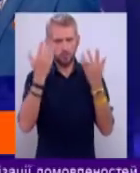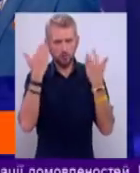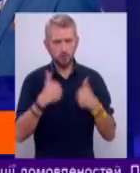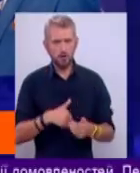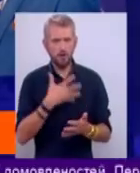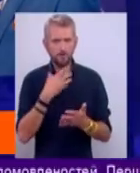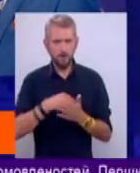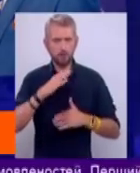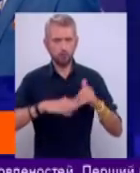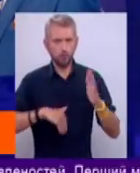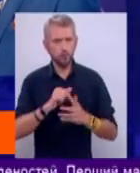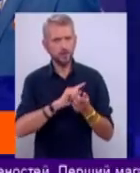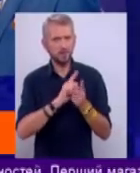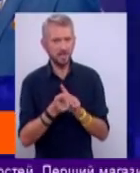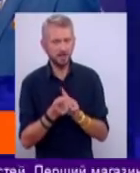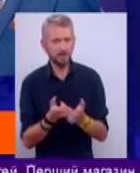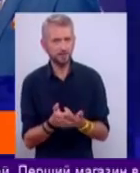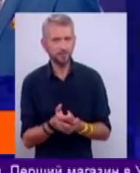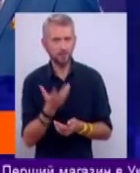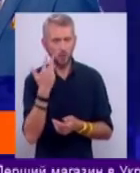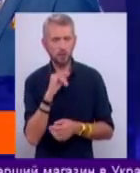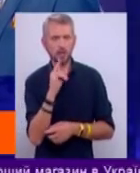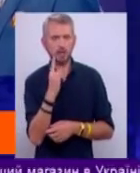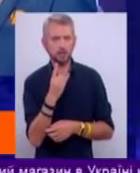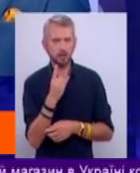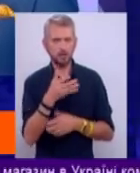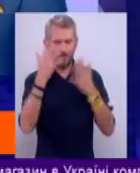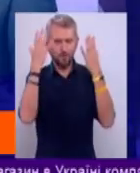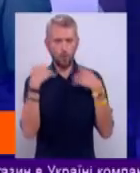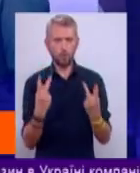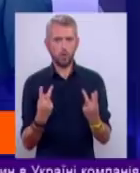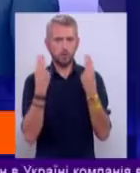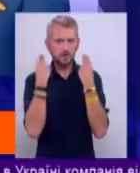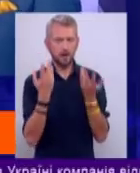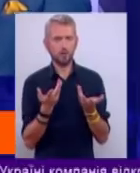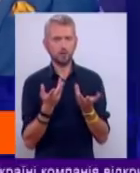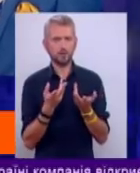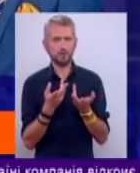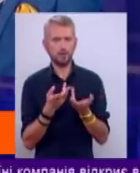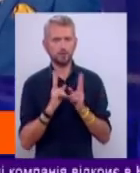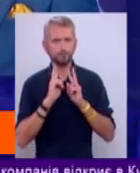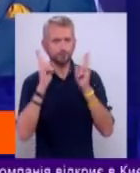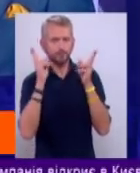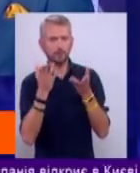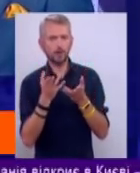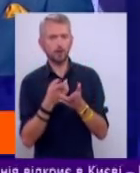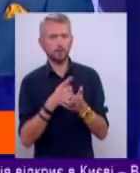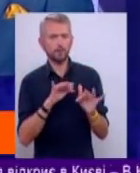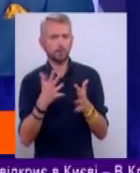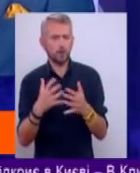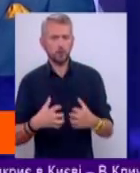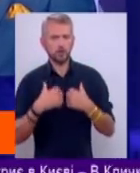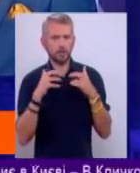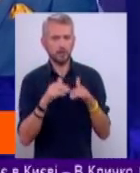власноруч змінити, коли там дитині обрізають волосся, там ще там, ну, відбуваються якісь там взагалі жахливі